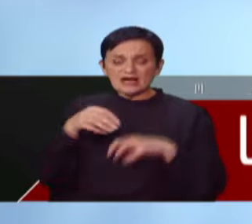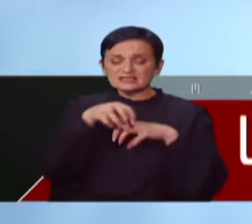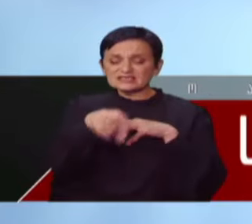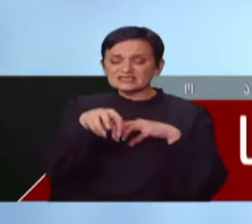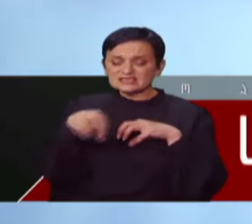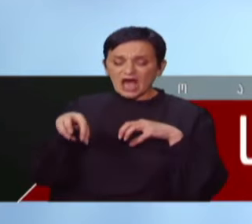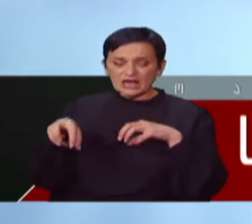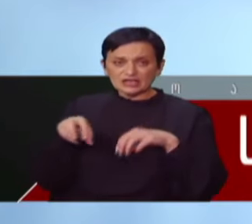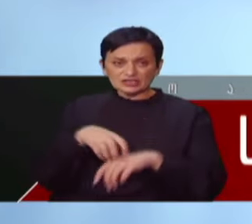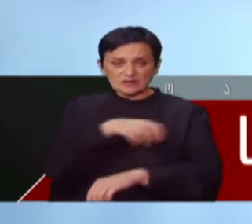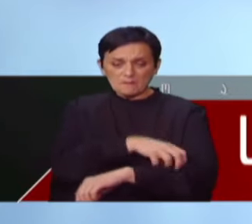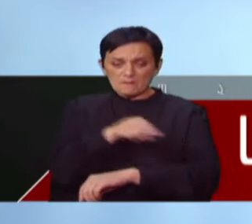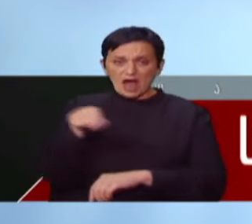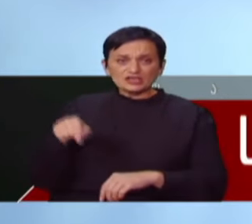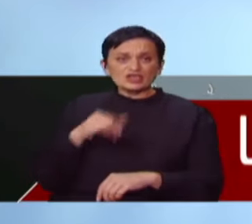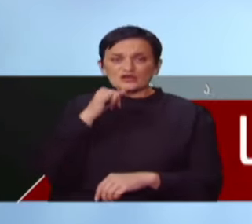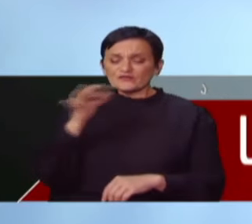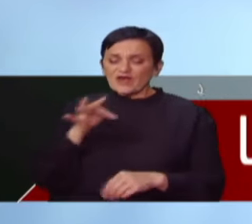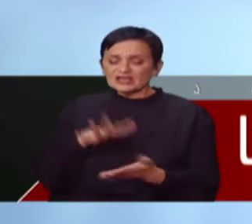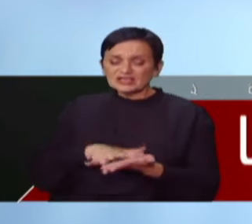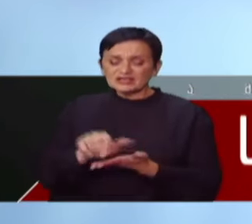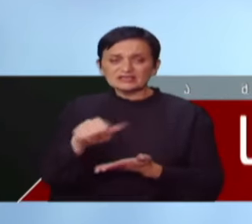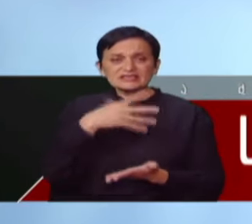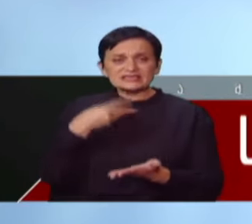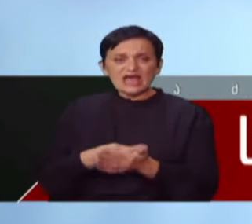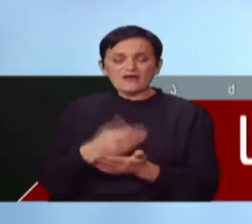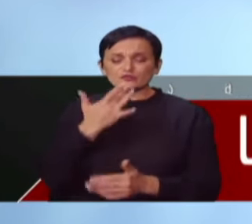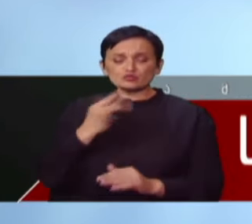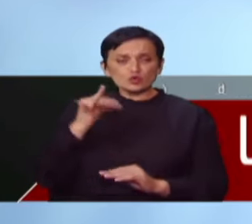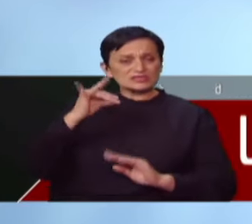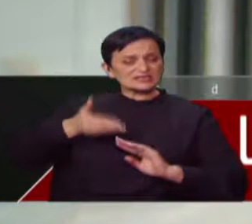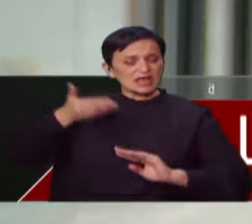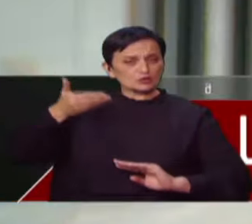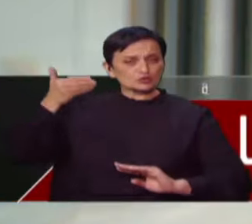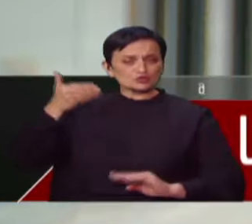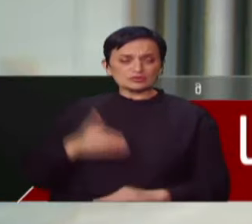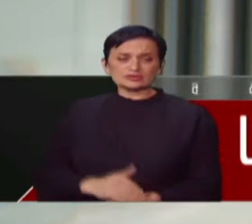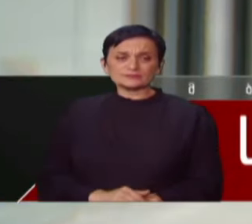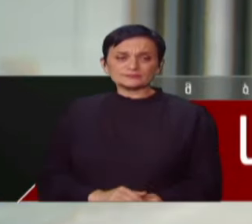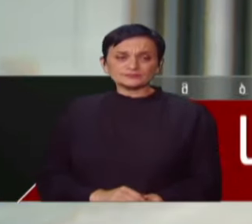პარტიას, ვერასდროს ვერ წამოშლიან თავიანთ პოლიტიკურ წარსულს.